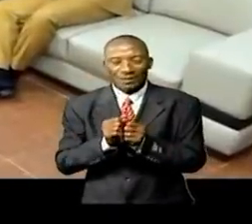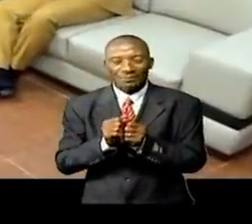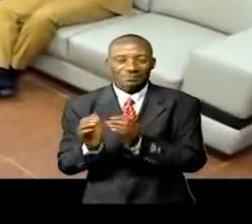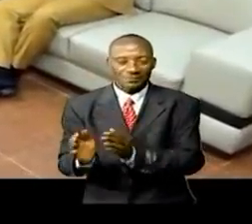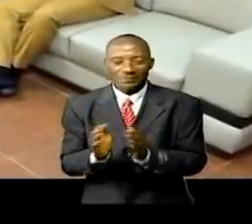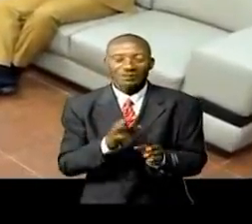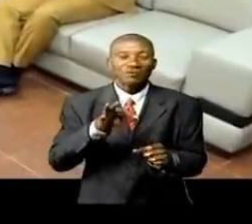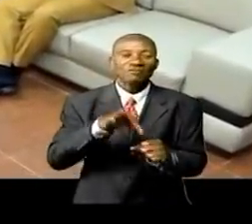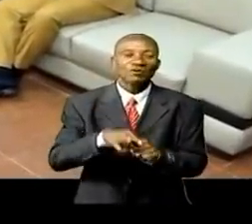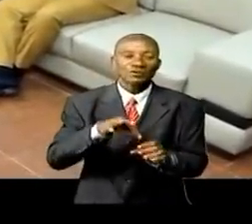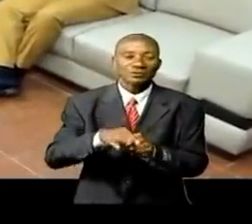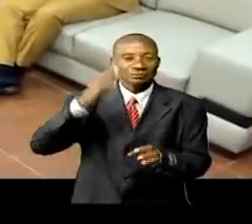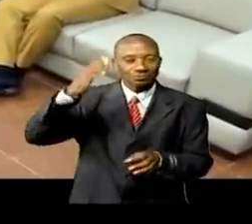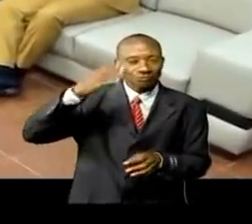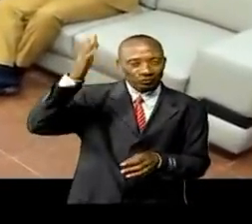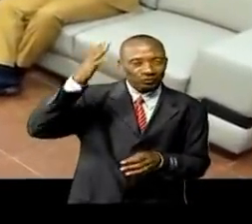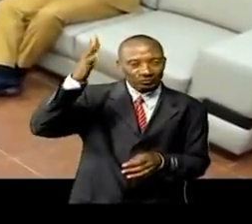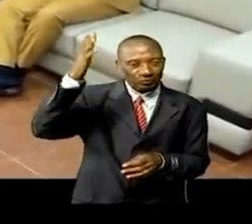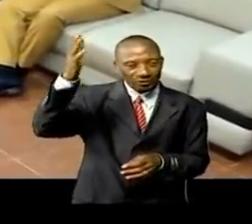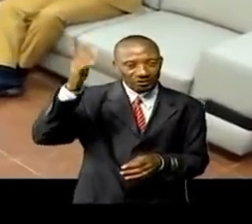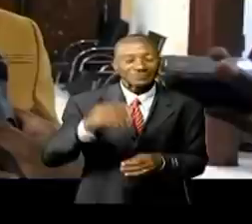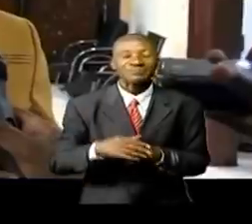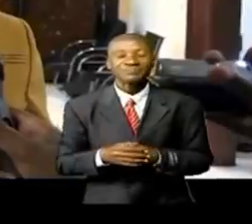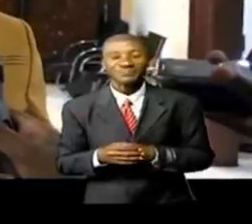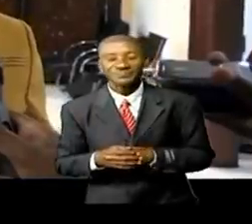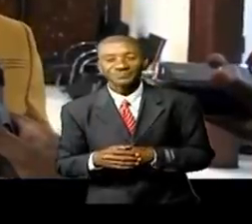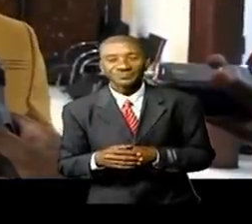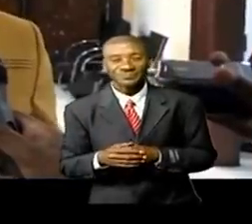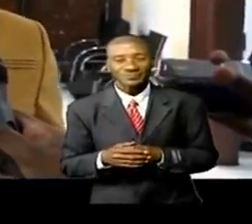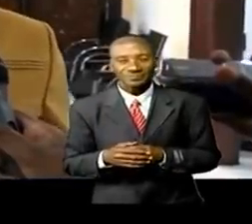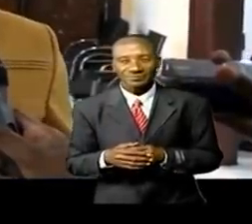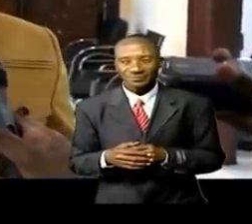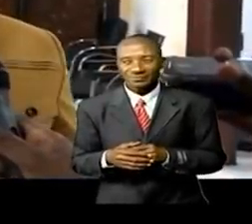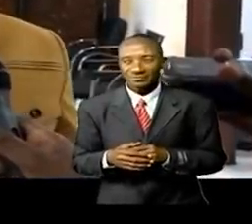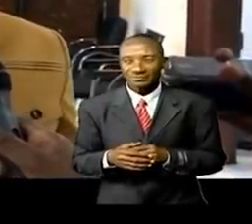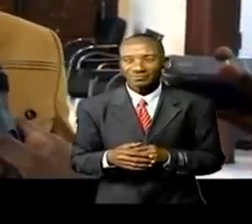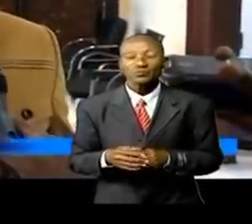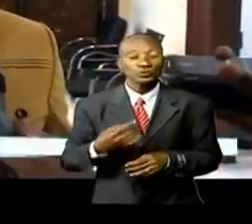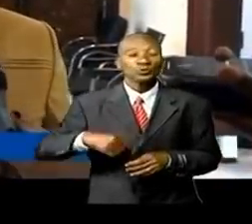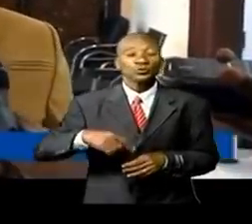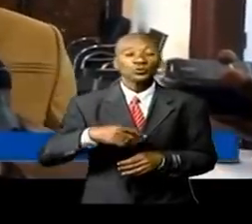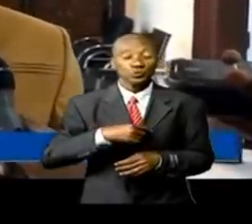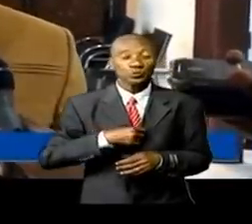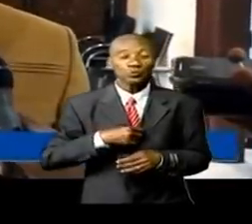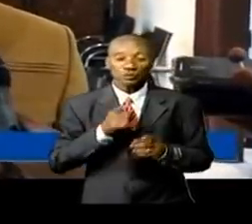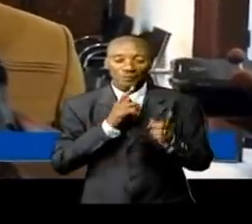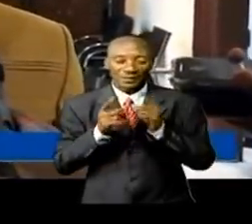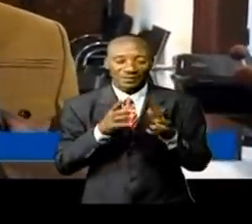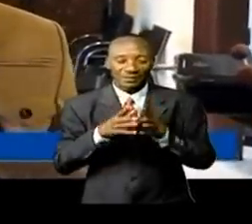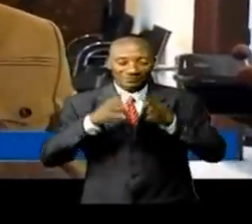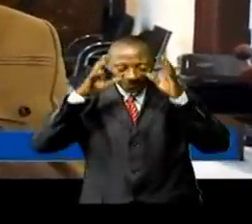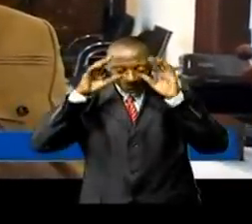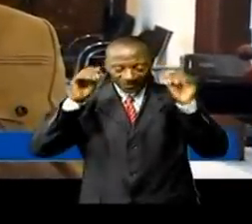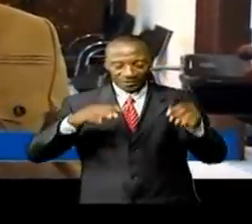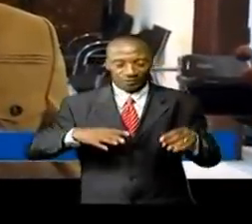cela pour une bonne gouvernance des ressources financières. Nous venons d'avoir une séance de travail avec le président de la